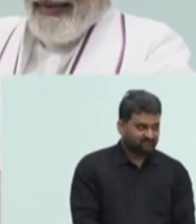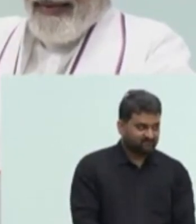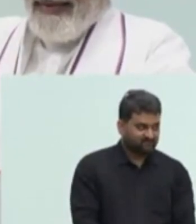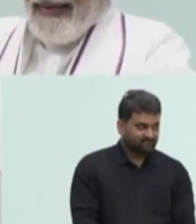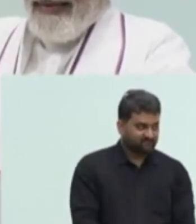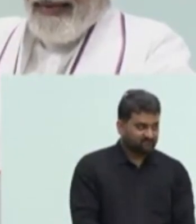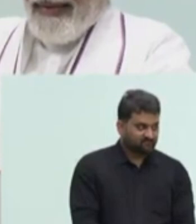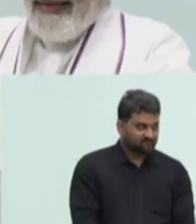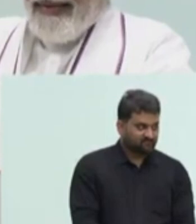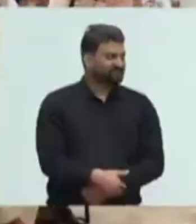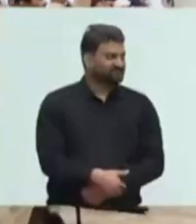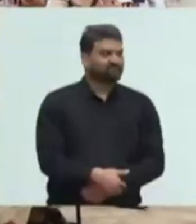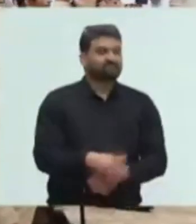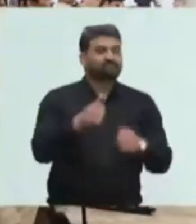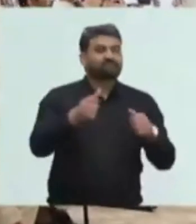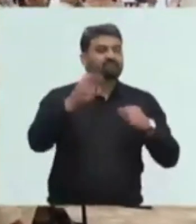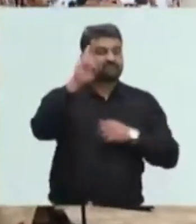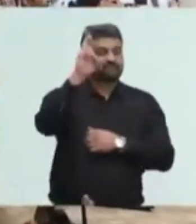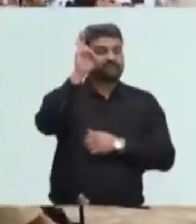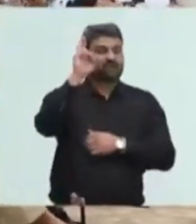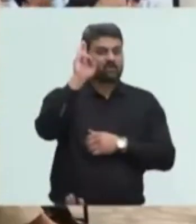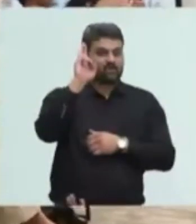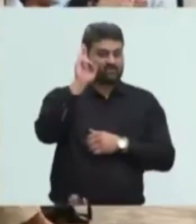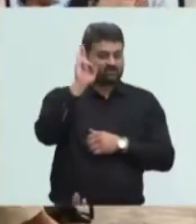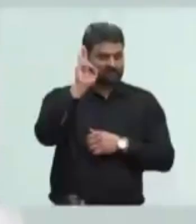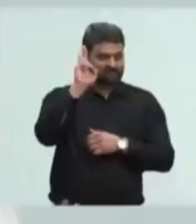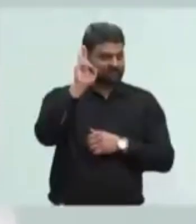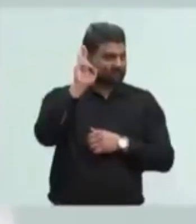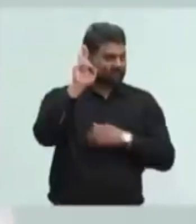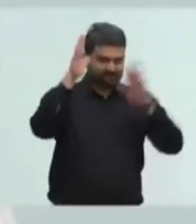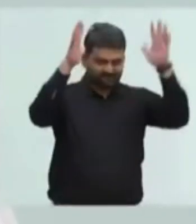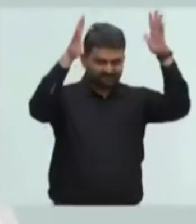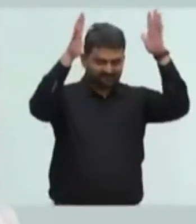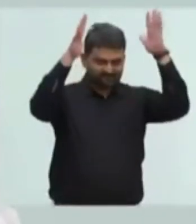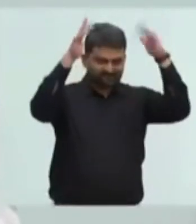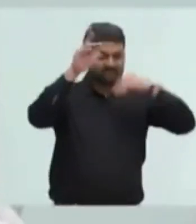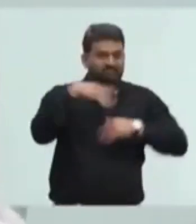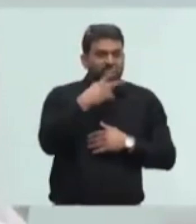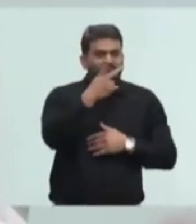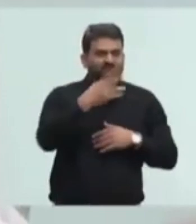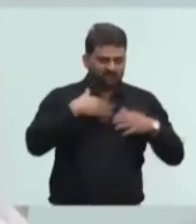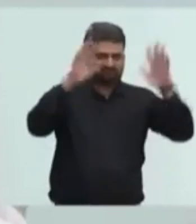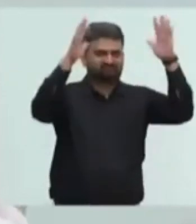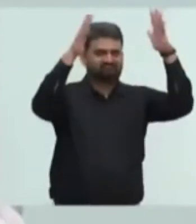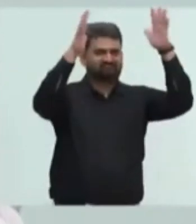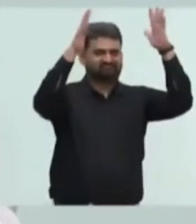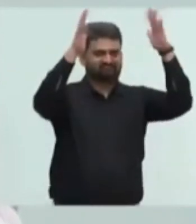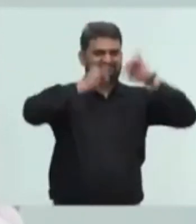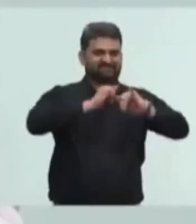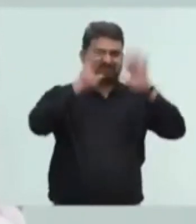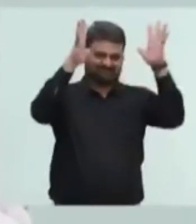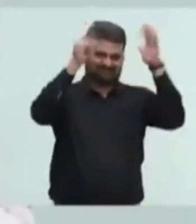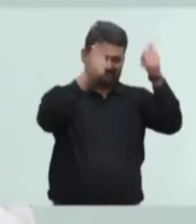मैंने सिखाया मुझे बहुत सपोर्ट करता है रोहित जी हम भी आपके साथ कर देगी